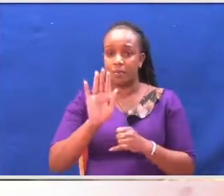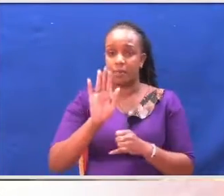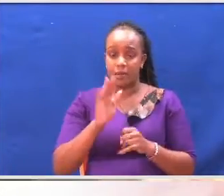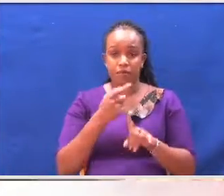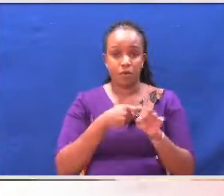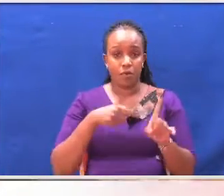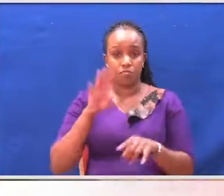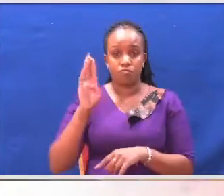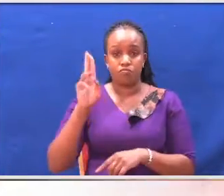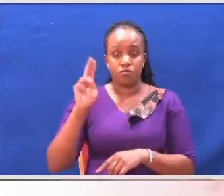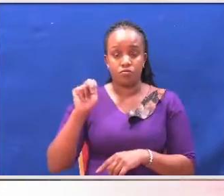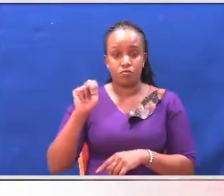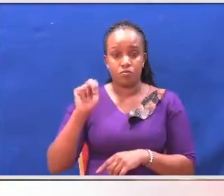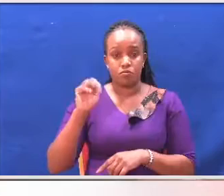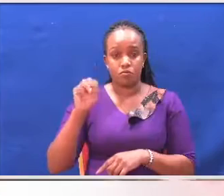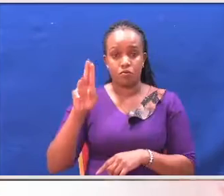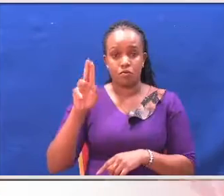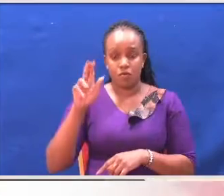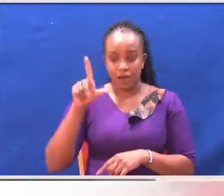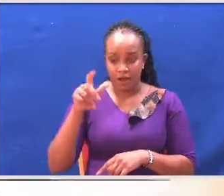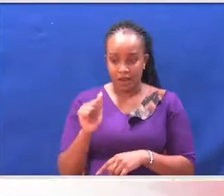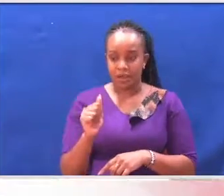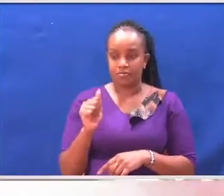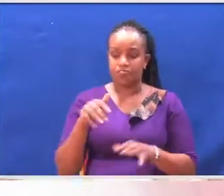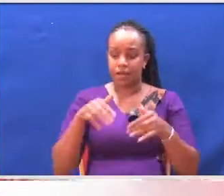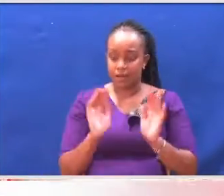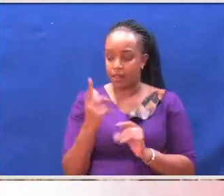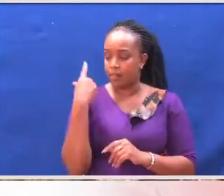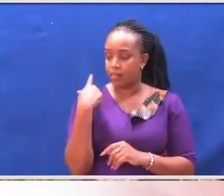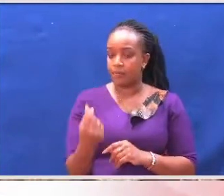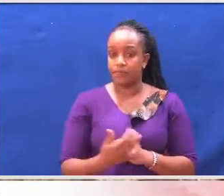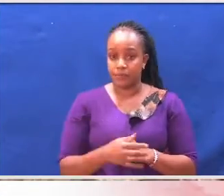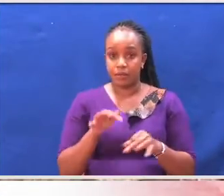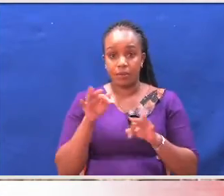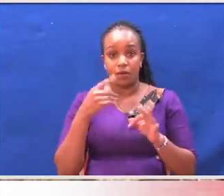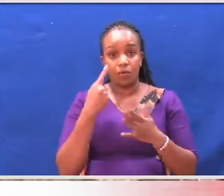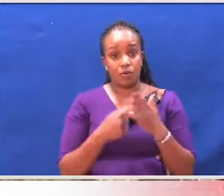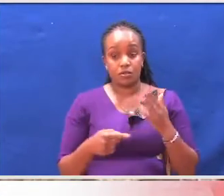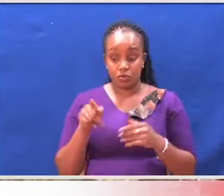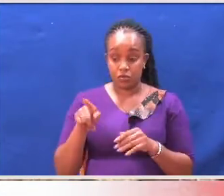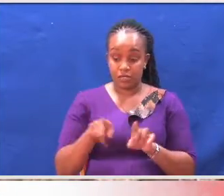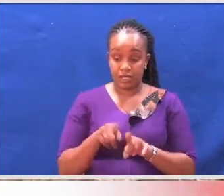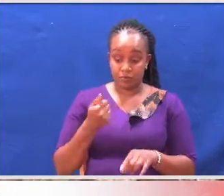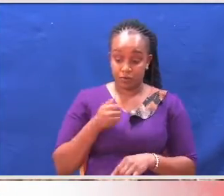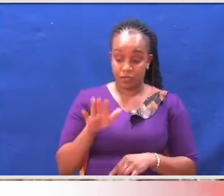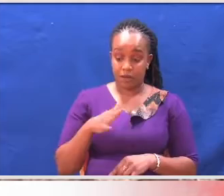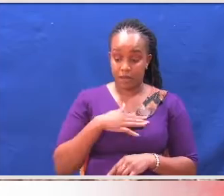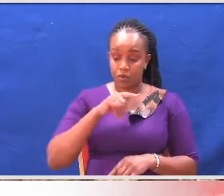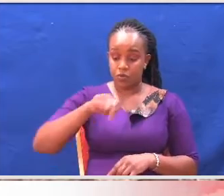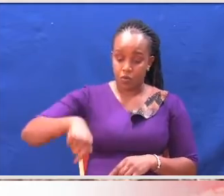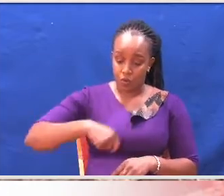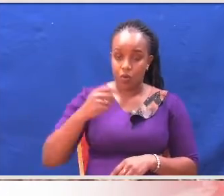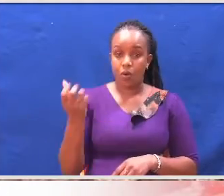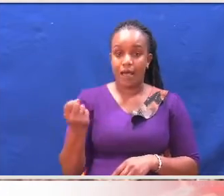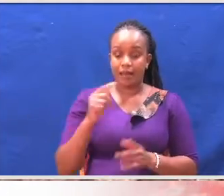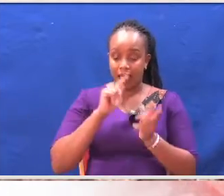Sub-County in Bungoma County is still fresh. Akaniambia, atuwe kama msichana wangu nipikie ugali niko nakuja